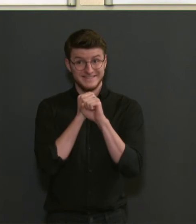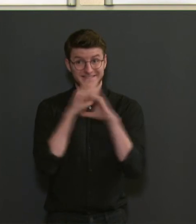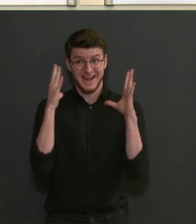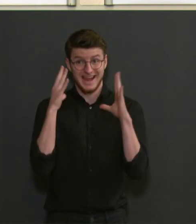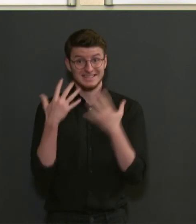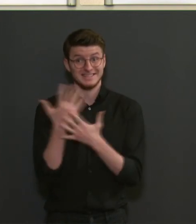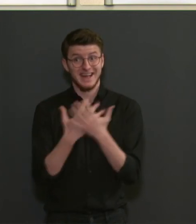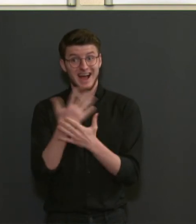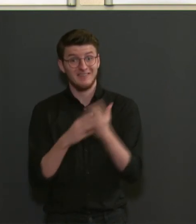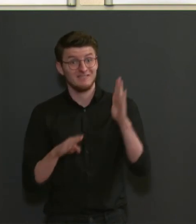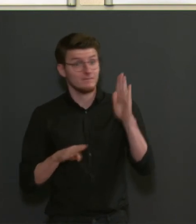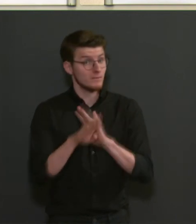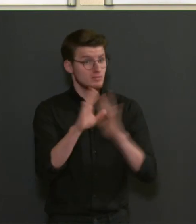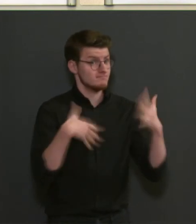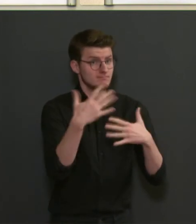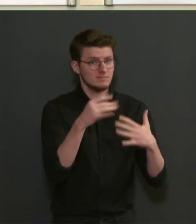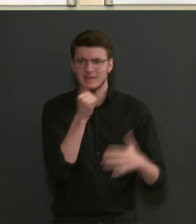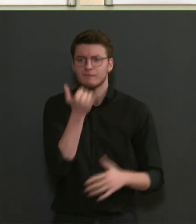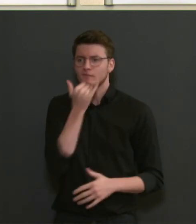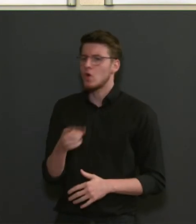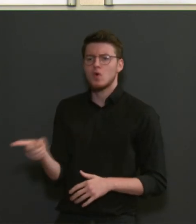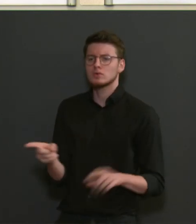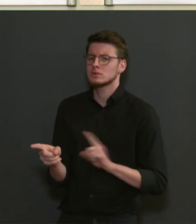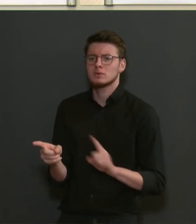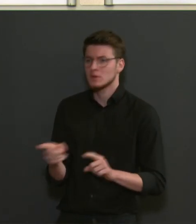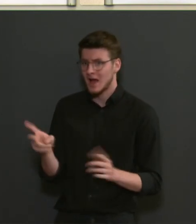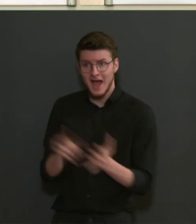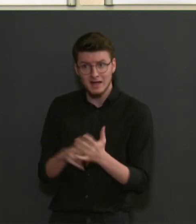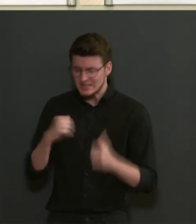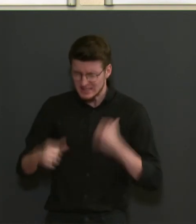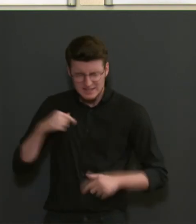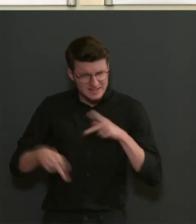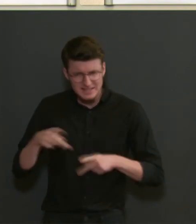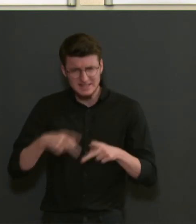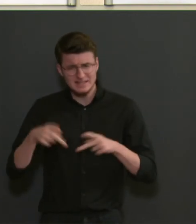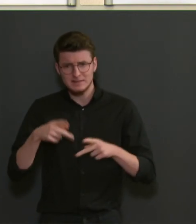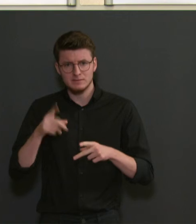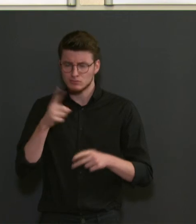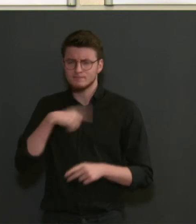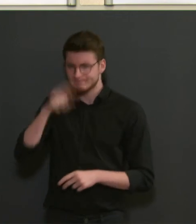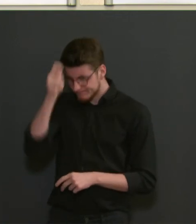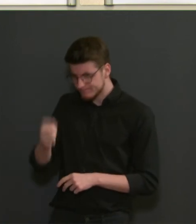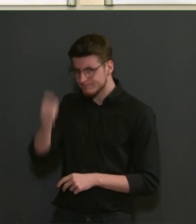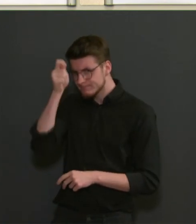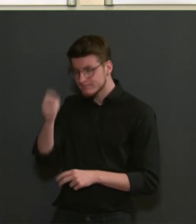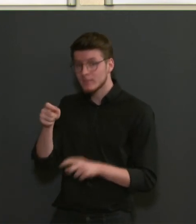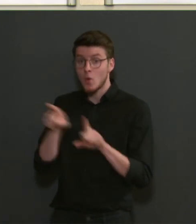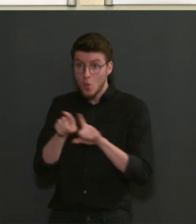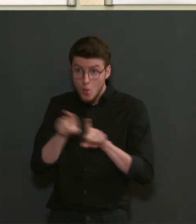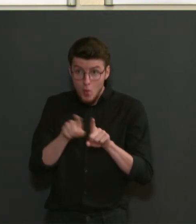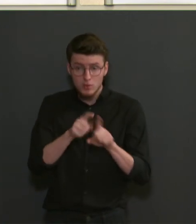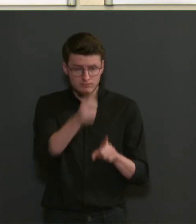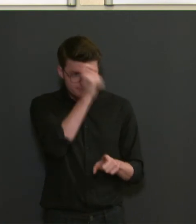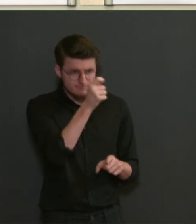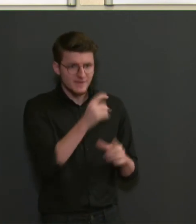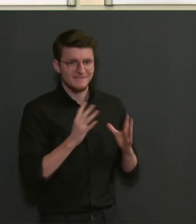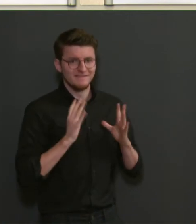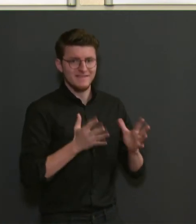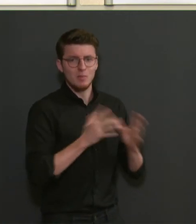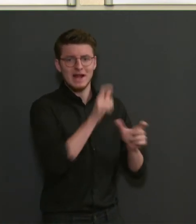is meer dan bewonderenswaardig. Net zoals de inzet van de vele vrijwilligers die zich de laatste dagen hebben